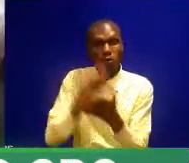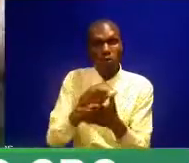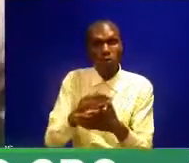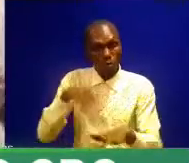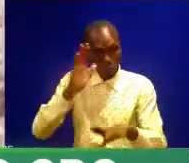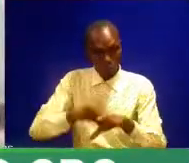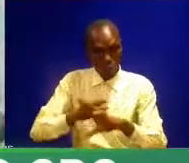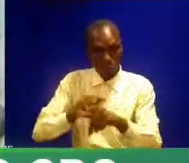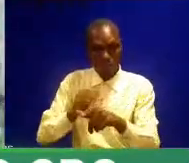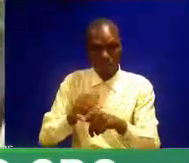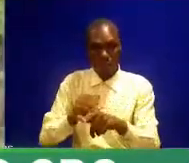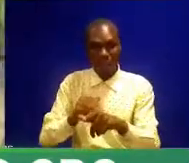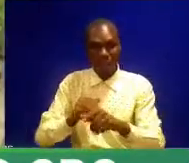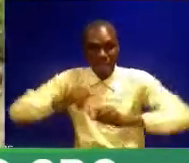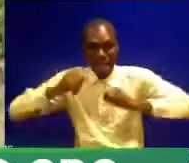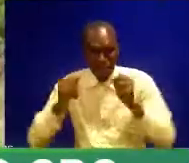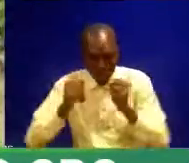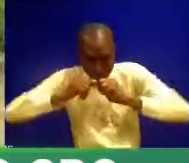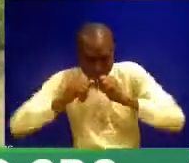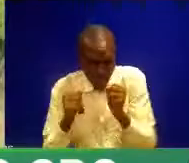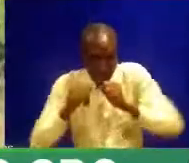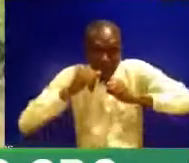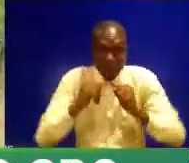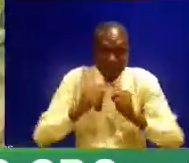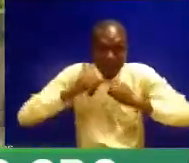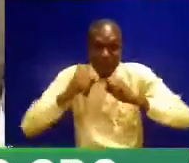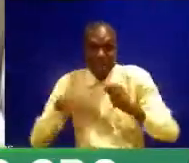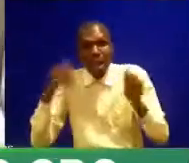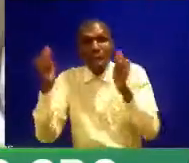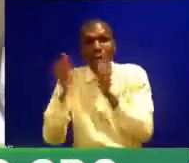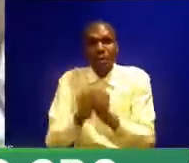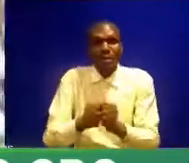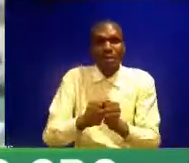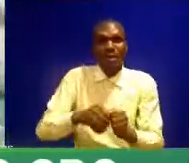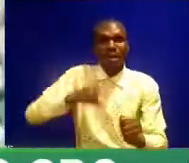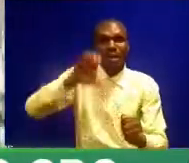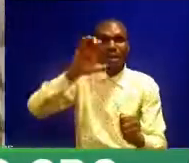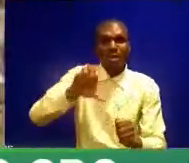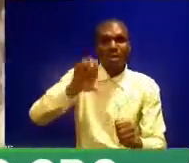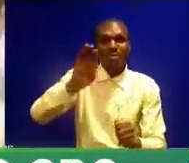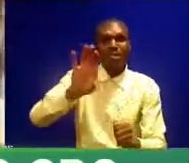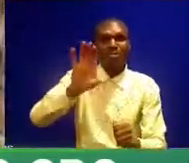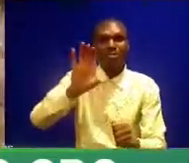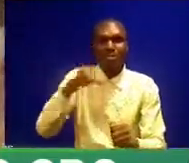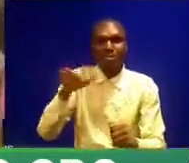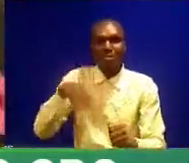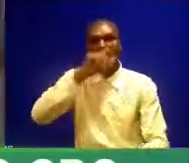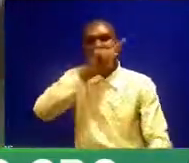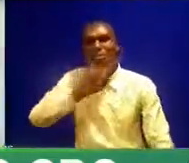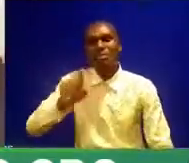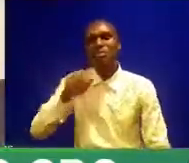bakorupia etogo getama gokoitema no mangana CBC Aronto tageti